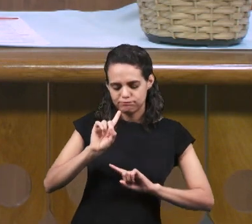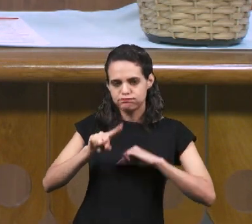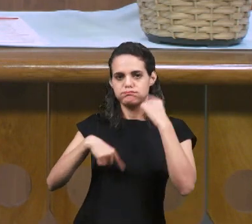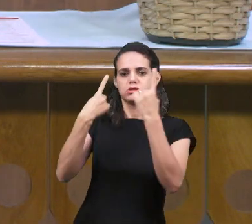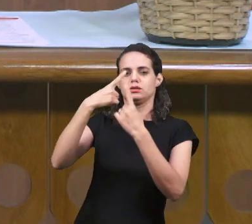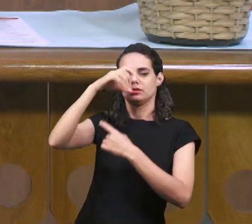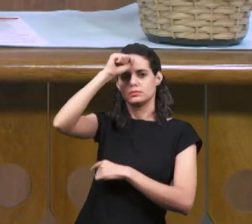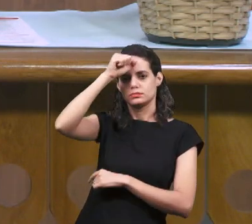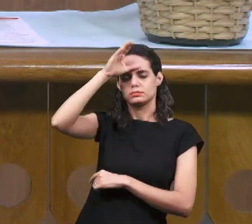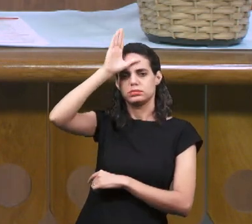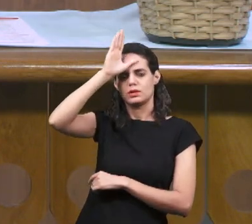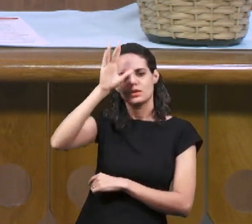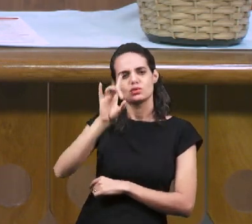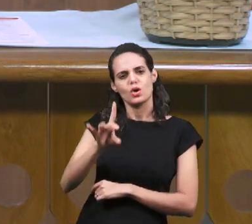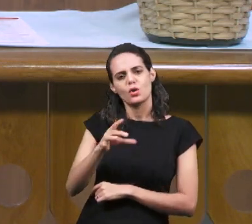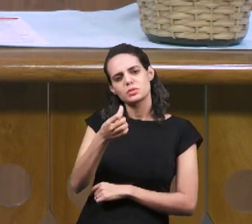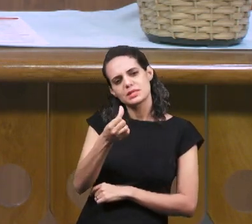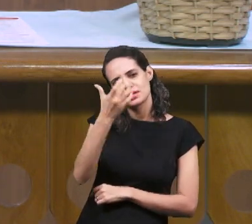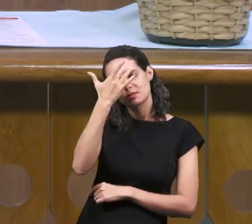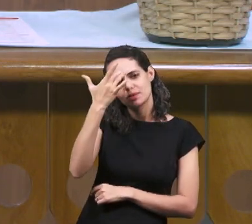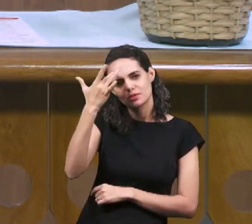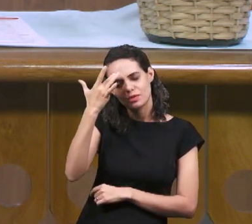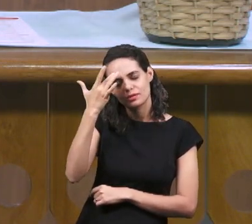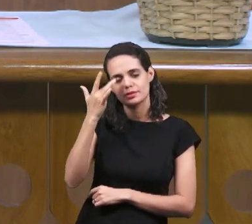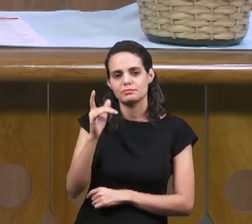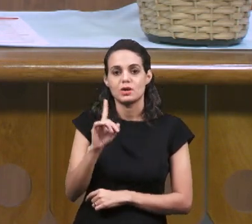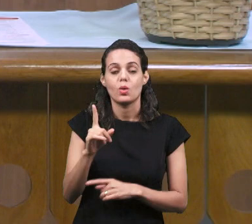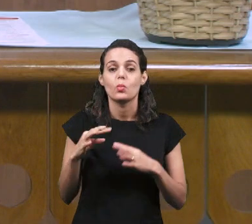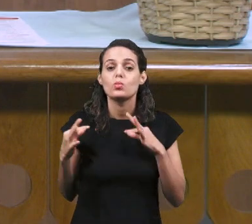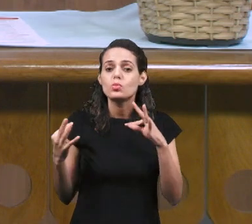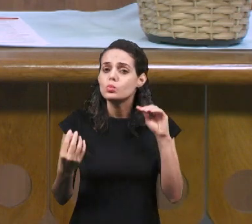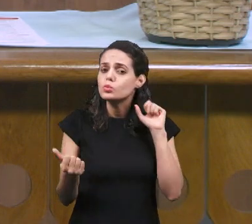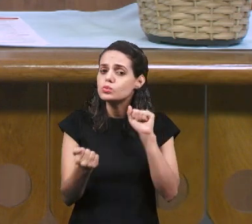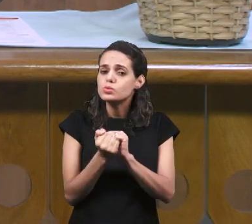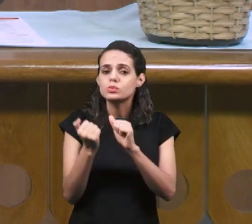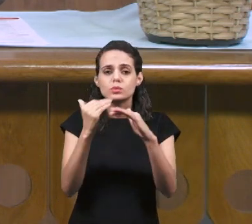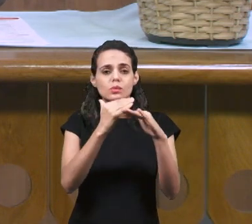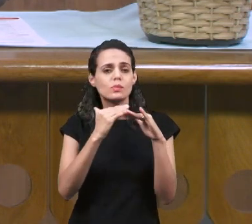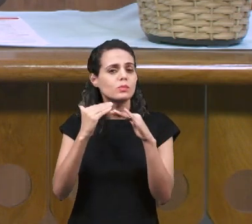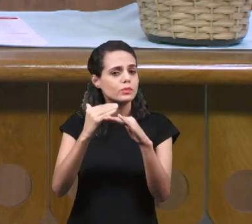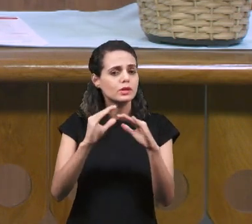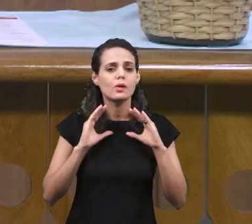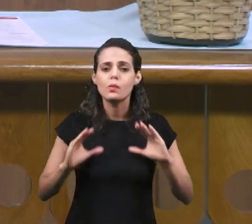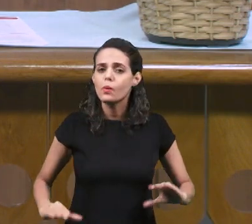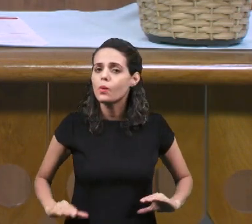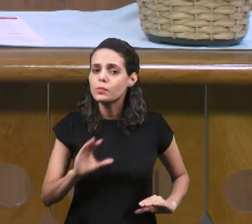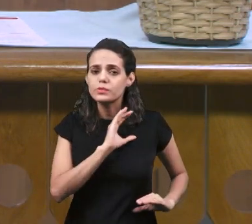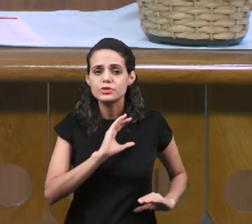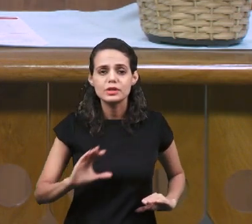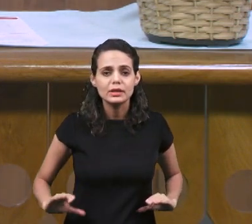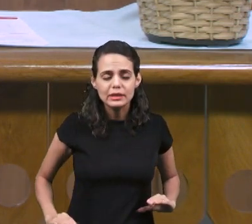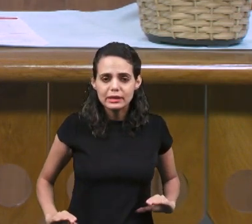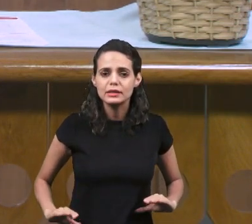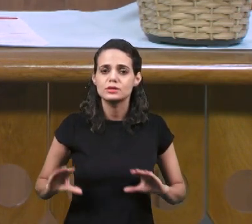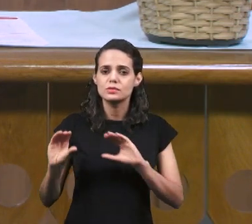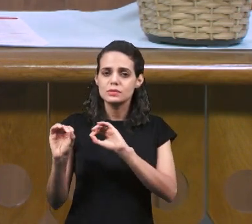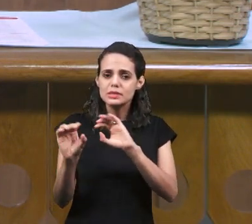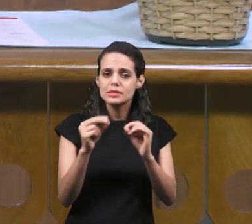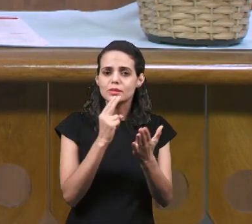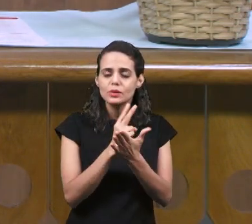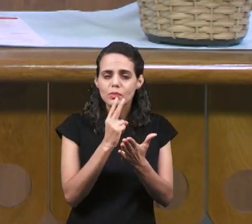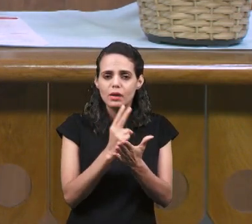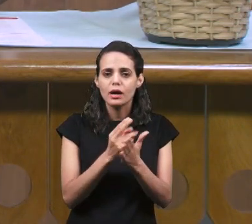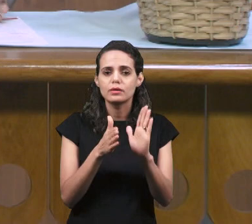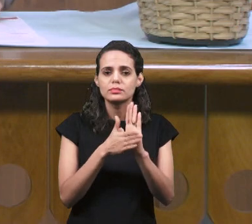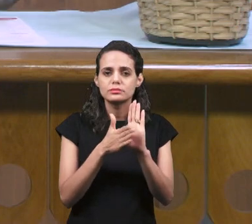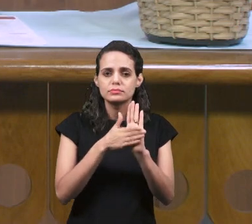saut. Nous devons faire tous ensemble le même enseignement, le même objectif, le même projet, le même Dieu, la